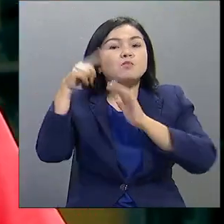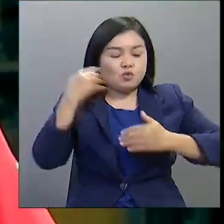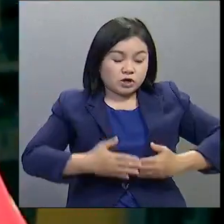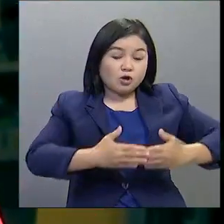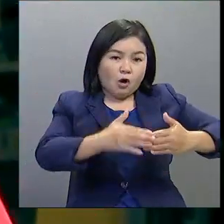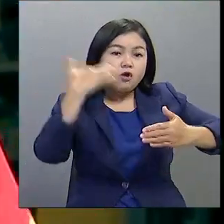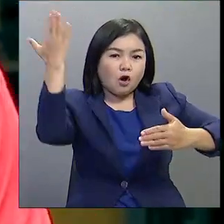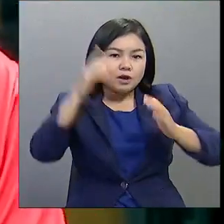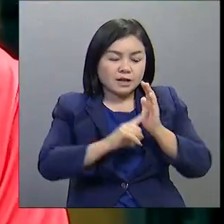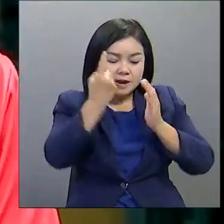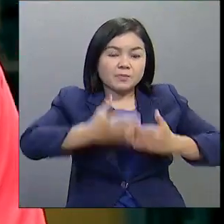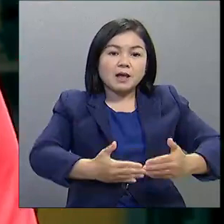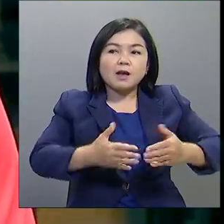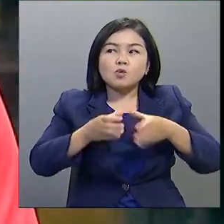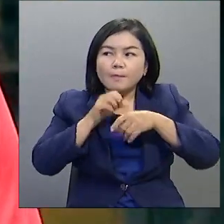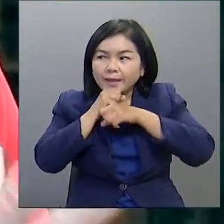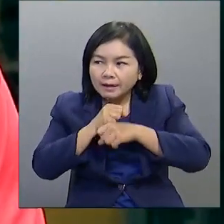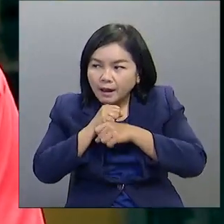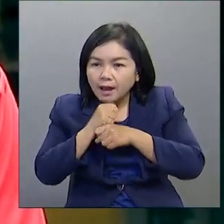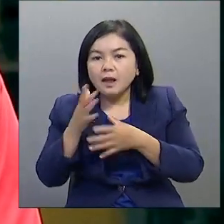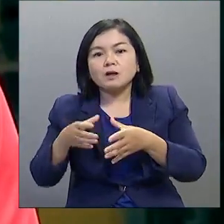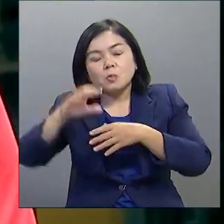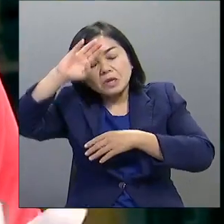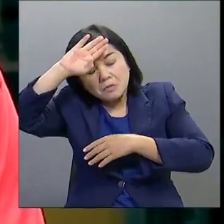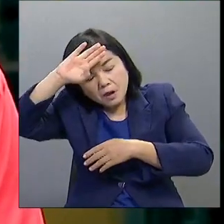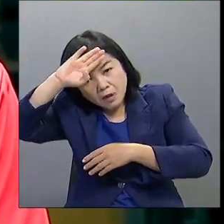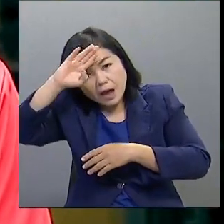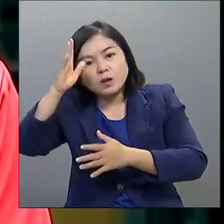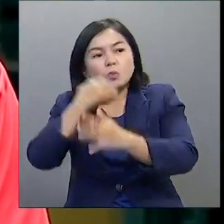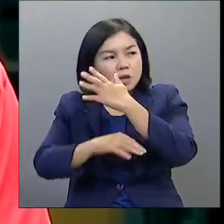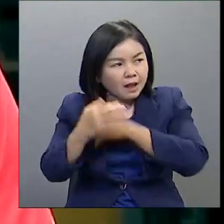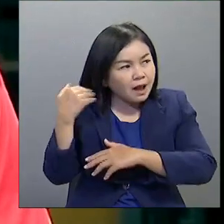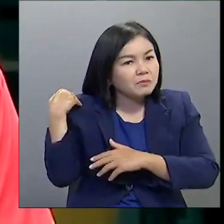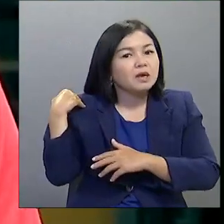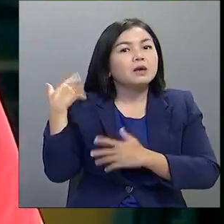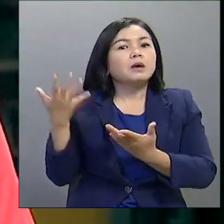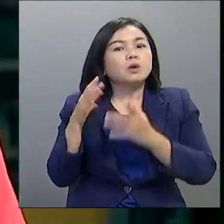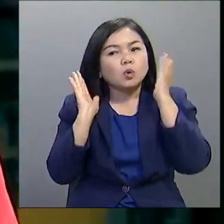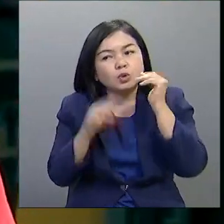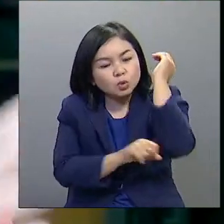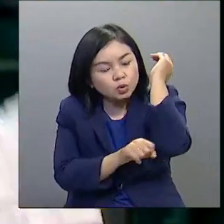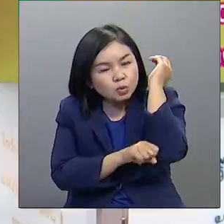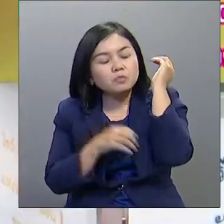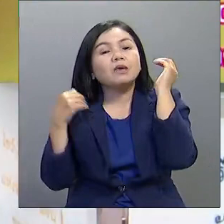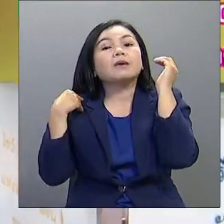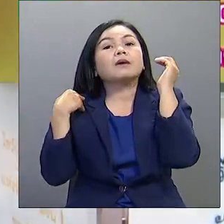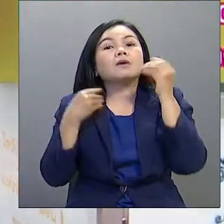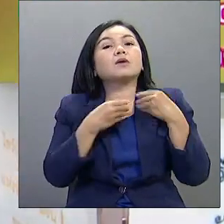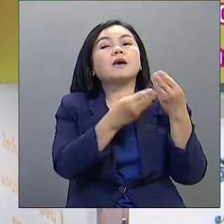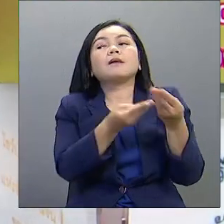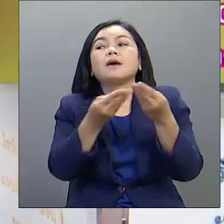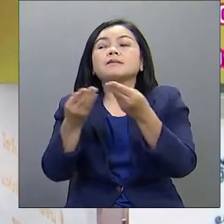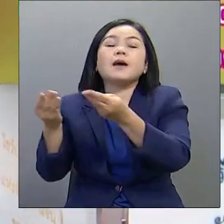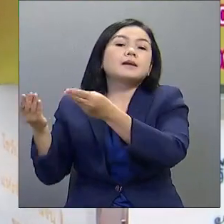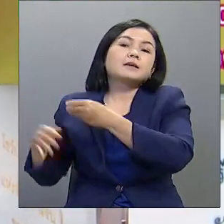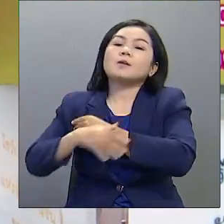ภ์ก่อน ค่ะ ผู้สูงอายุคนป่วยคนพิการคนยากไร้ประมาณนี้แหละครับ คือเราก็ทำเราก็